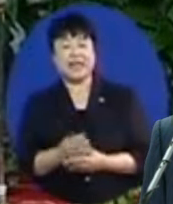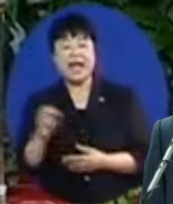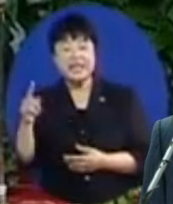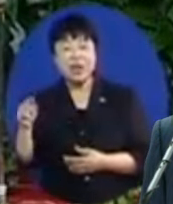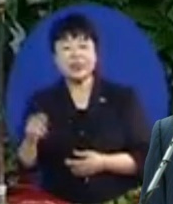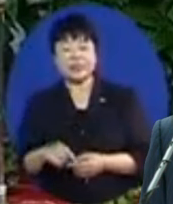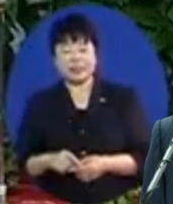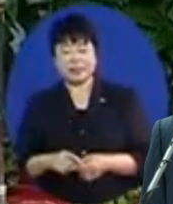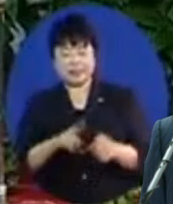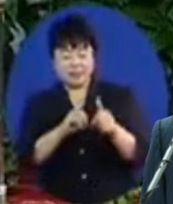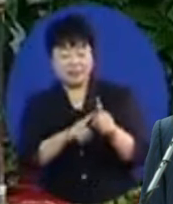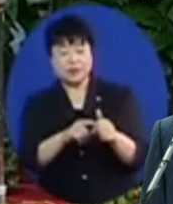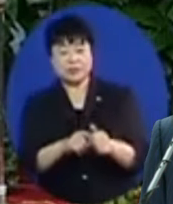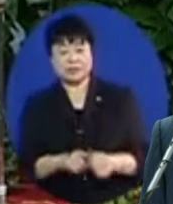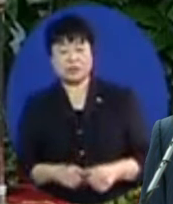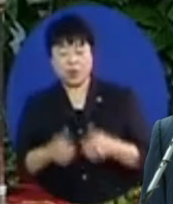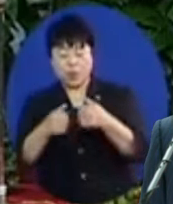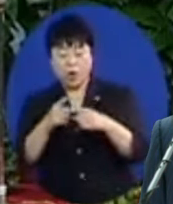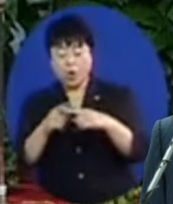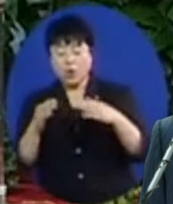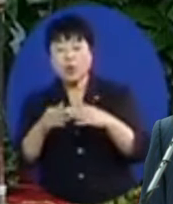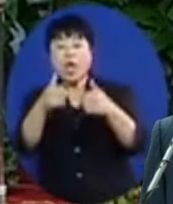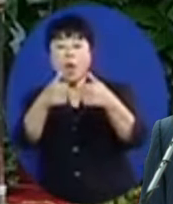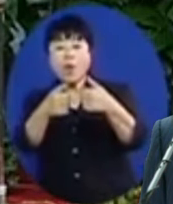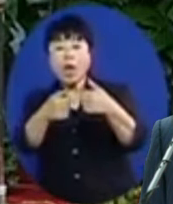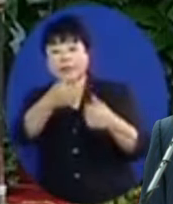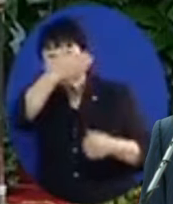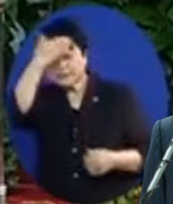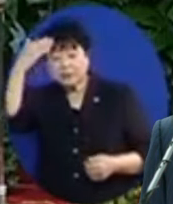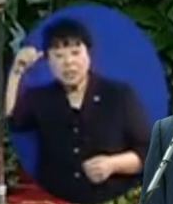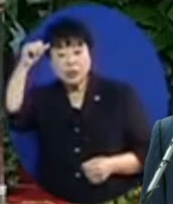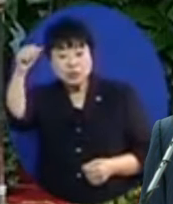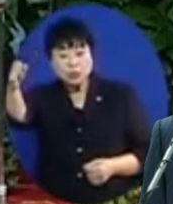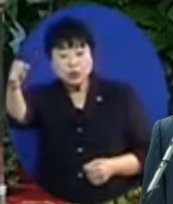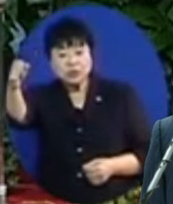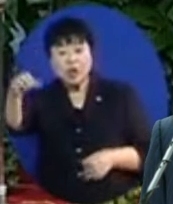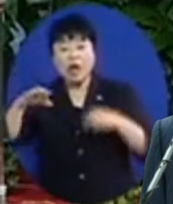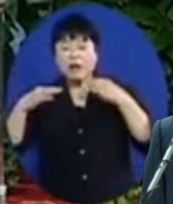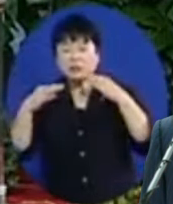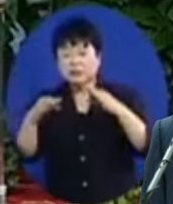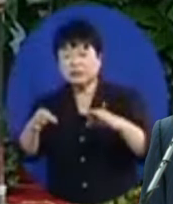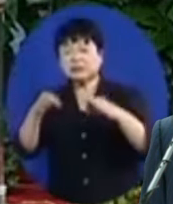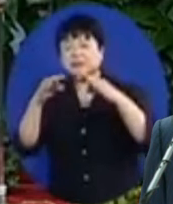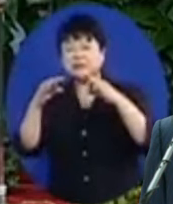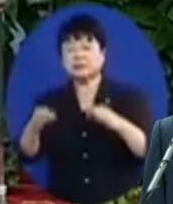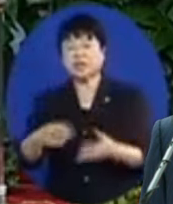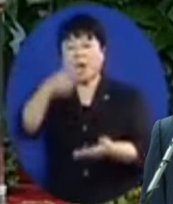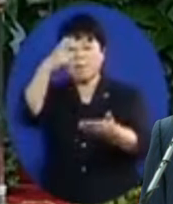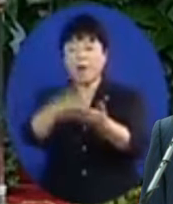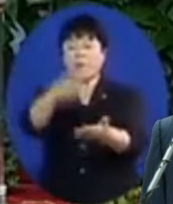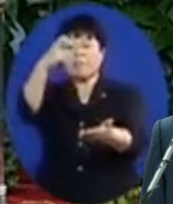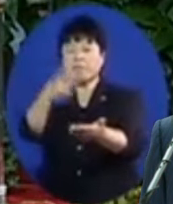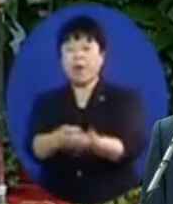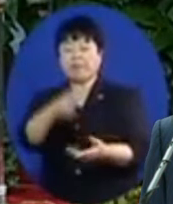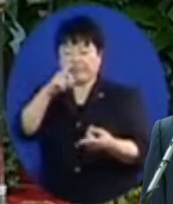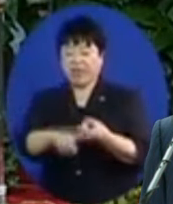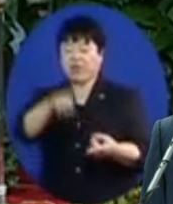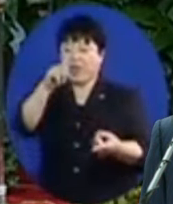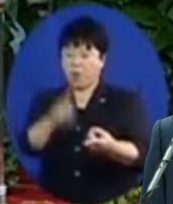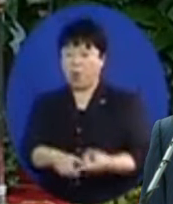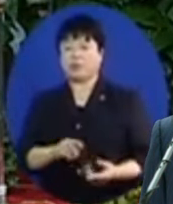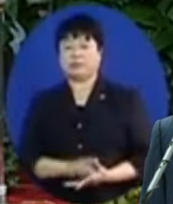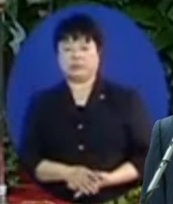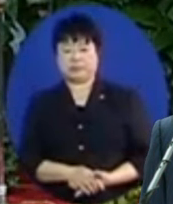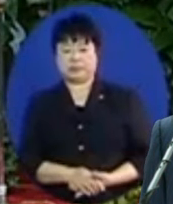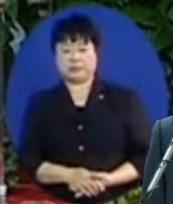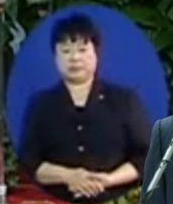교회에서 당회를 하는데 갑자기 청년 하나가 손을 들더니 큰 소리로 호함을 쳤습니다. 법이요, 법. 법대로 합시다.